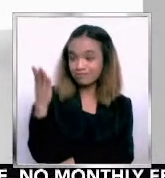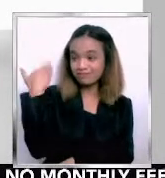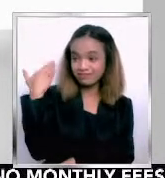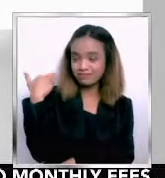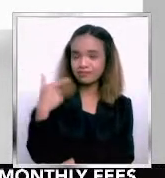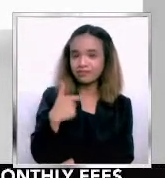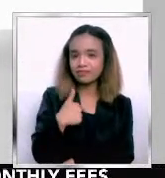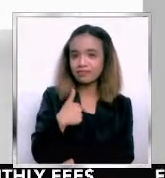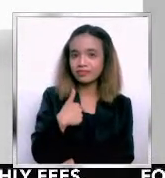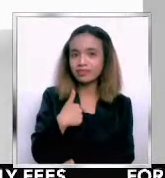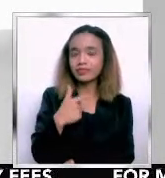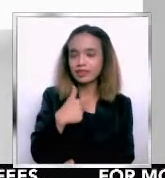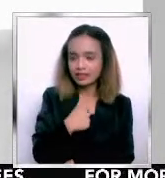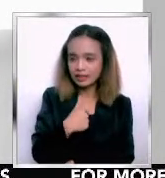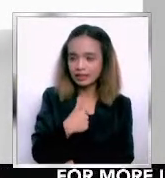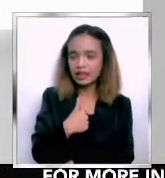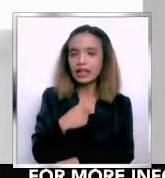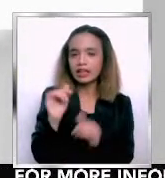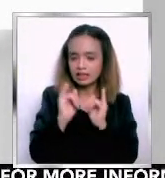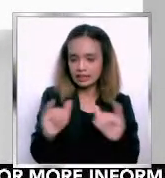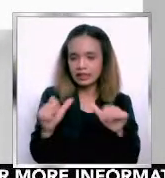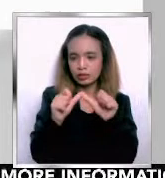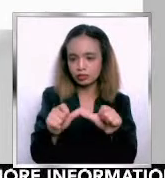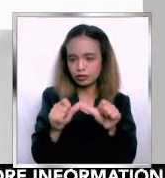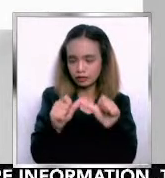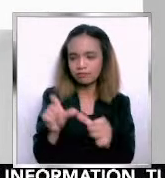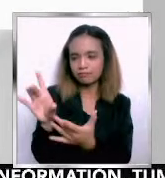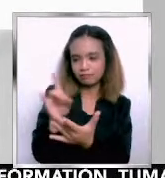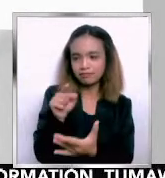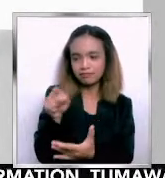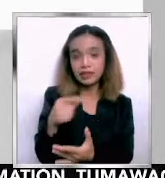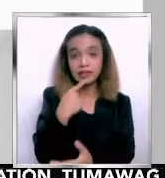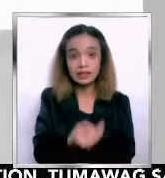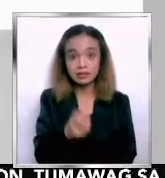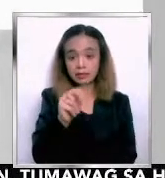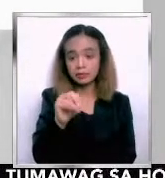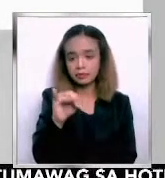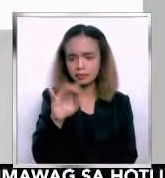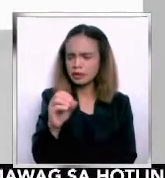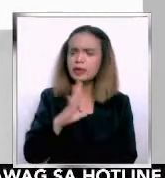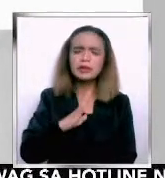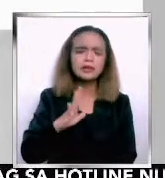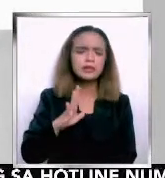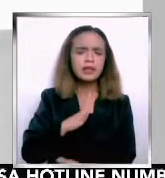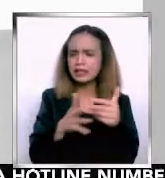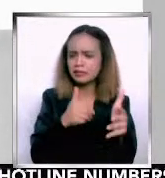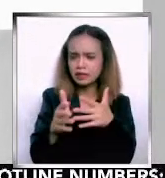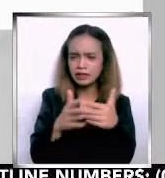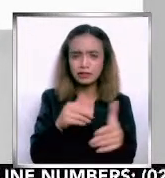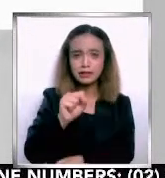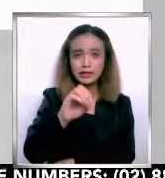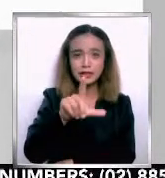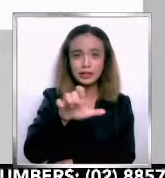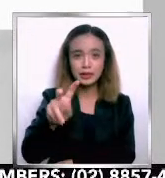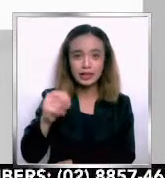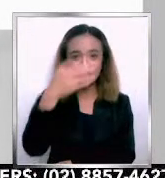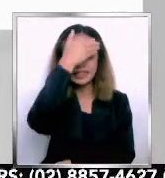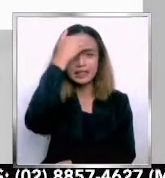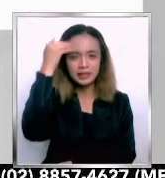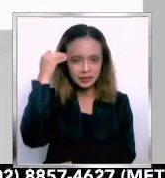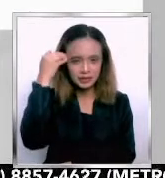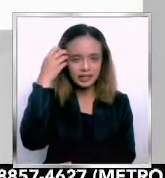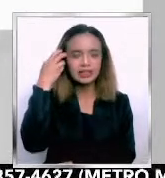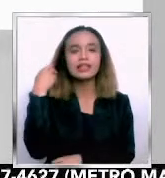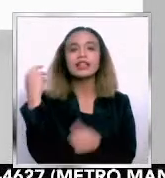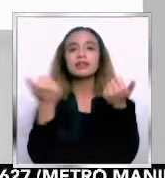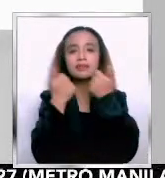chose you that day and I keep choosing you every day." Sabi pa ni Nico, okay lang kahit nakalimutan ni Solen ang kanilang anniversary. Nagbigay pa siya